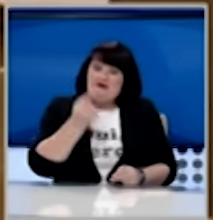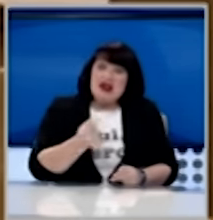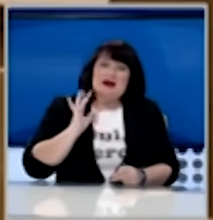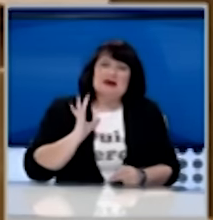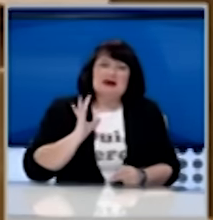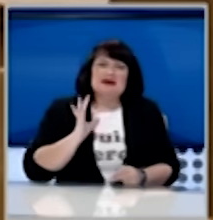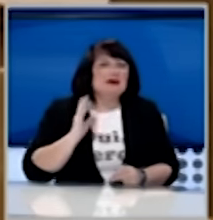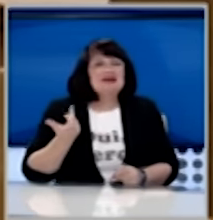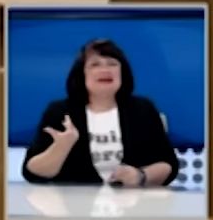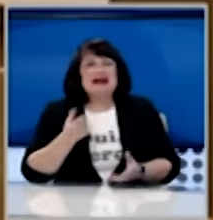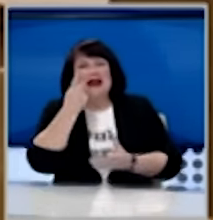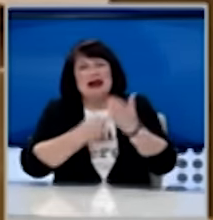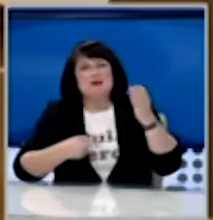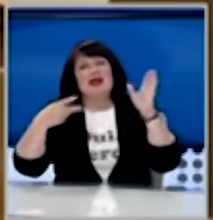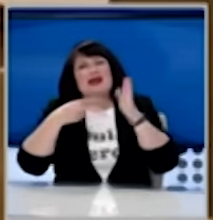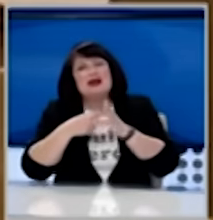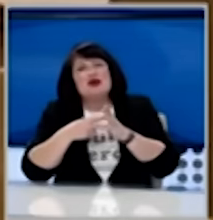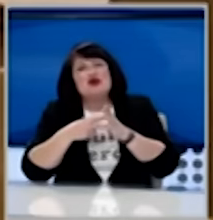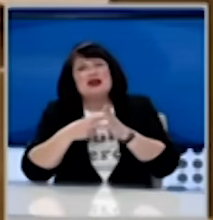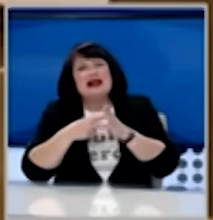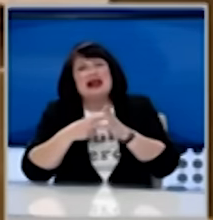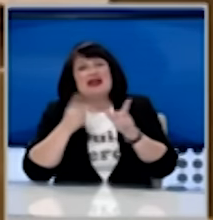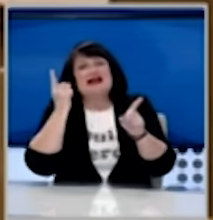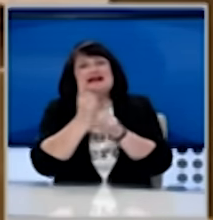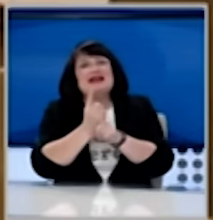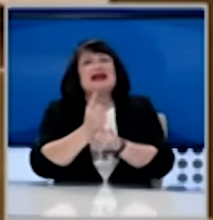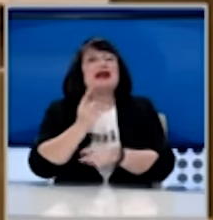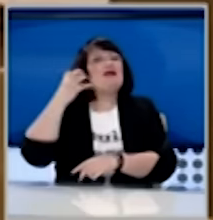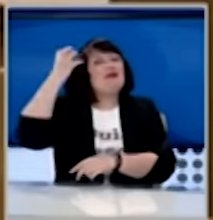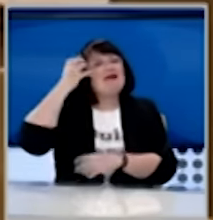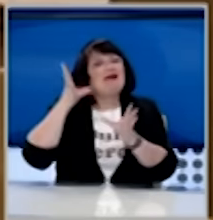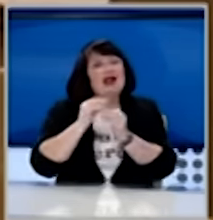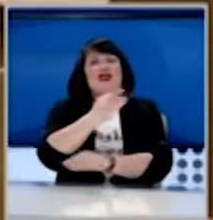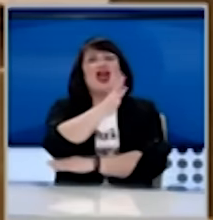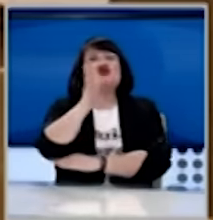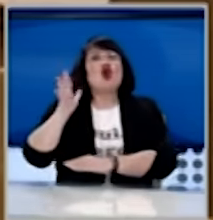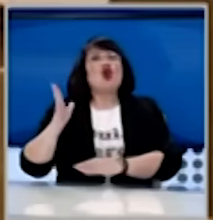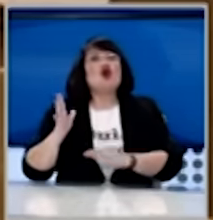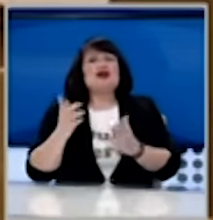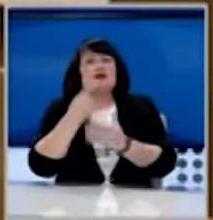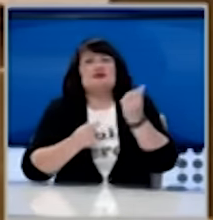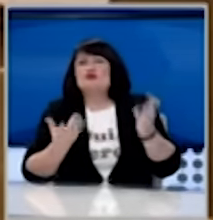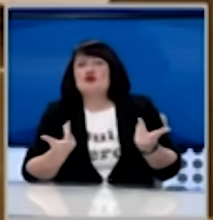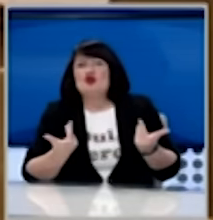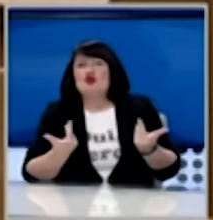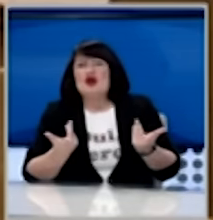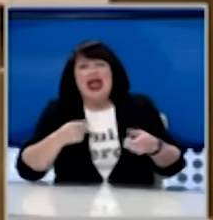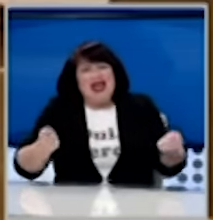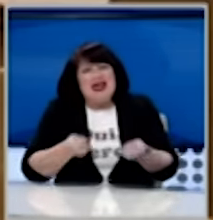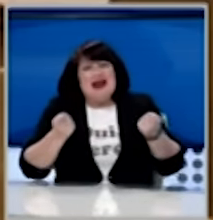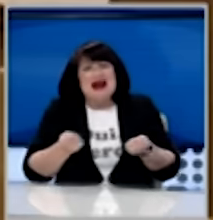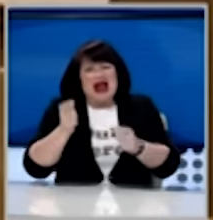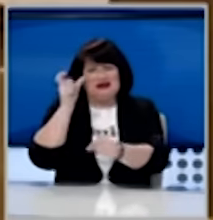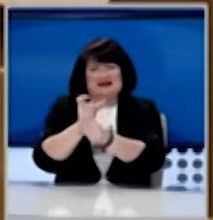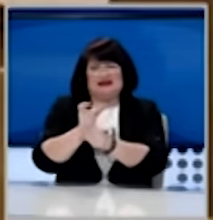δικαιολογηθεί η έλλειψη 2000 δασολόγων το ότι δεν υπάρχει κανένας δασεργάτες στα